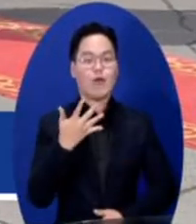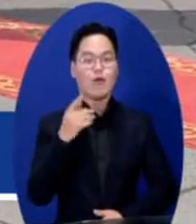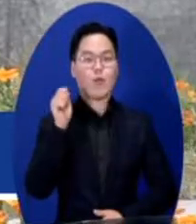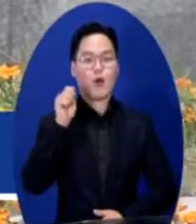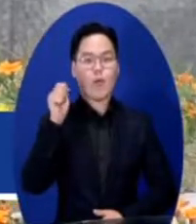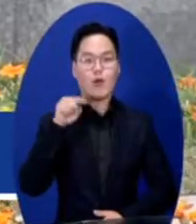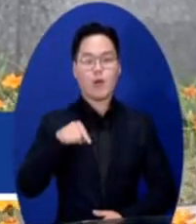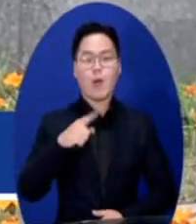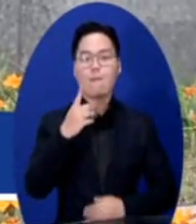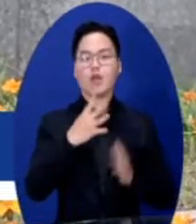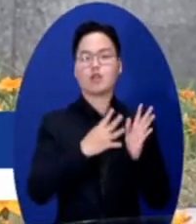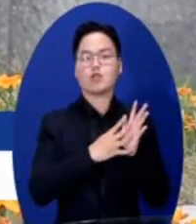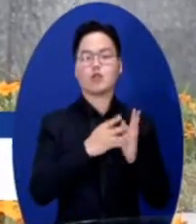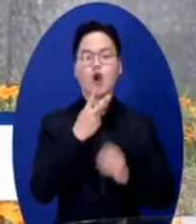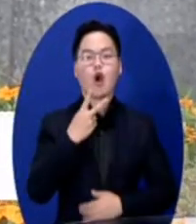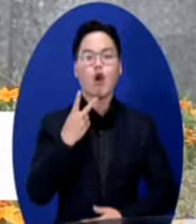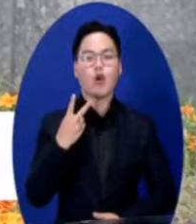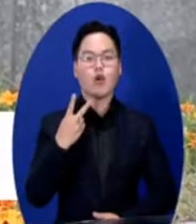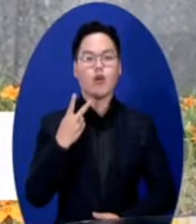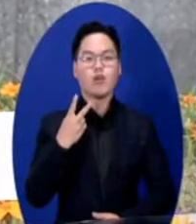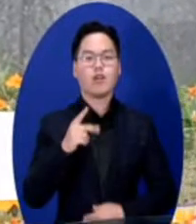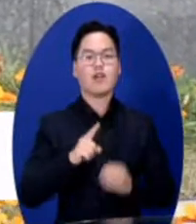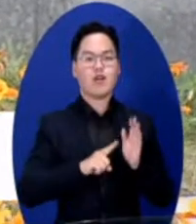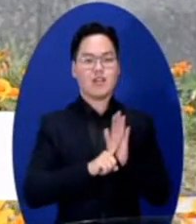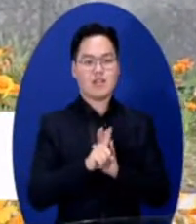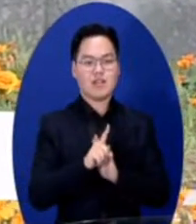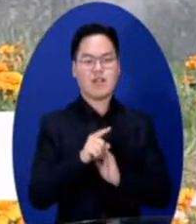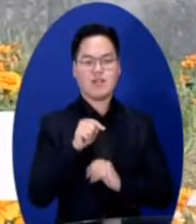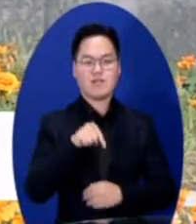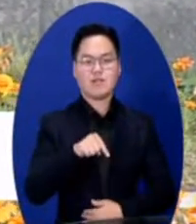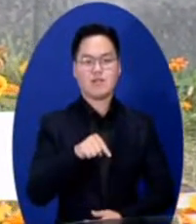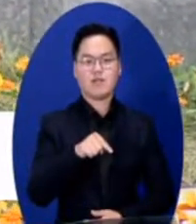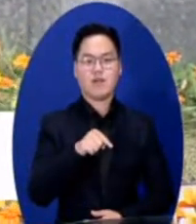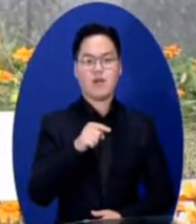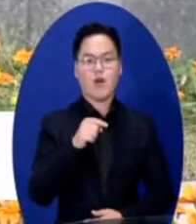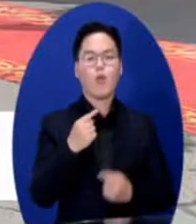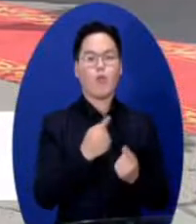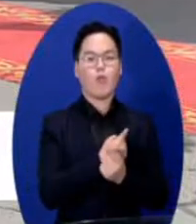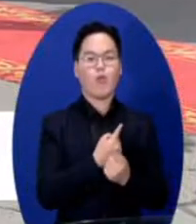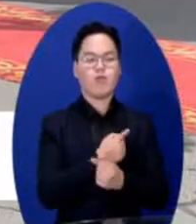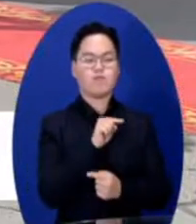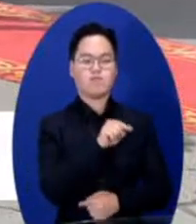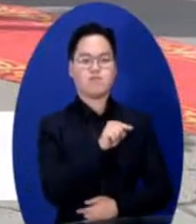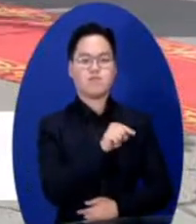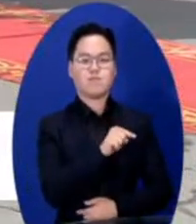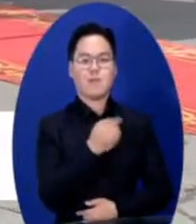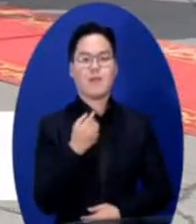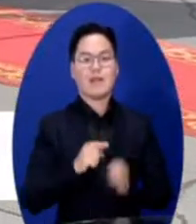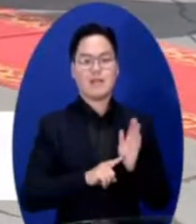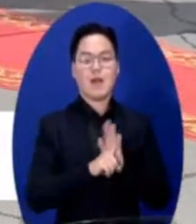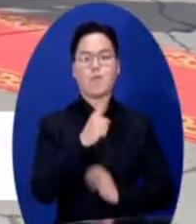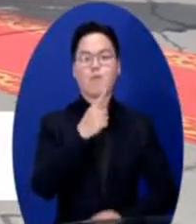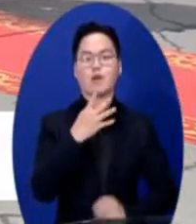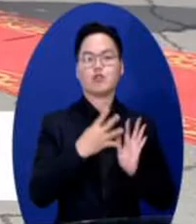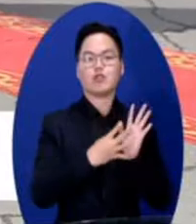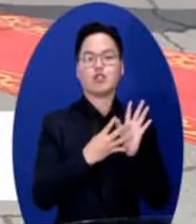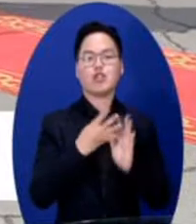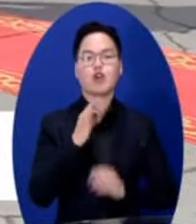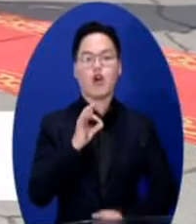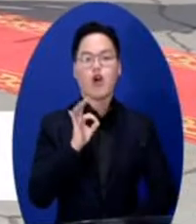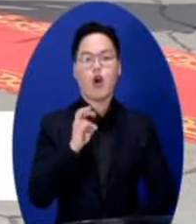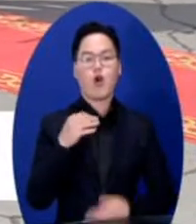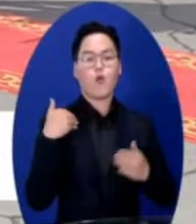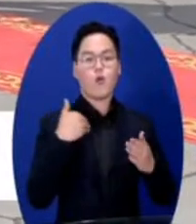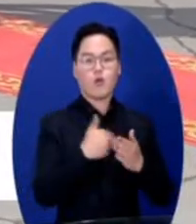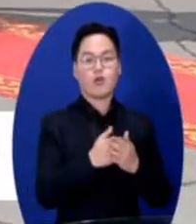үзвэл 1922 оны үеэс улс төрийн хил сэрэг тэлмэгдүүлэлтийн үйл явц эхэлсэн гэж үздэг. За 1990-ад он хүртэл үргэлжилсэн.